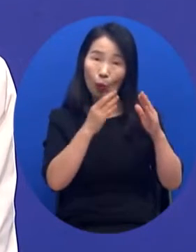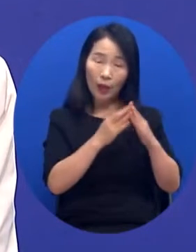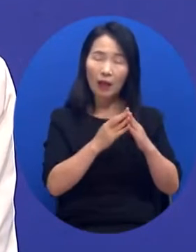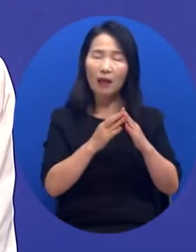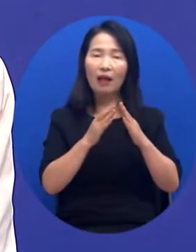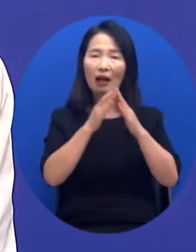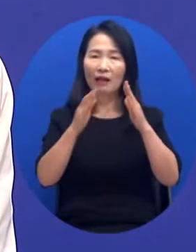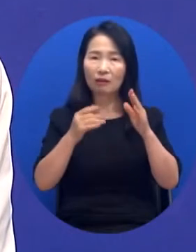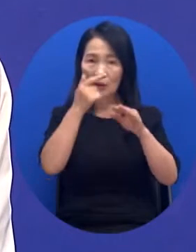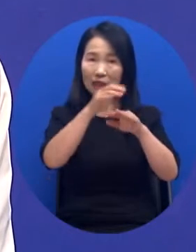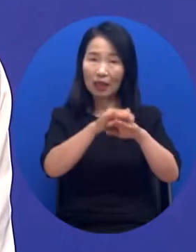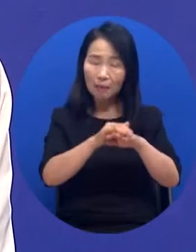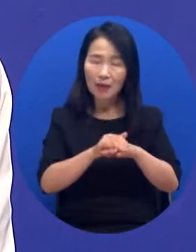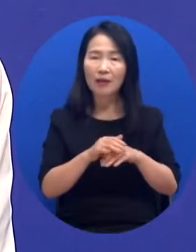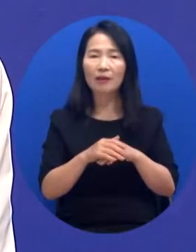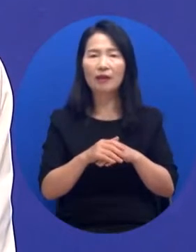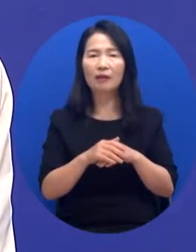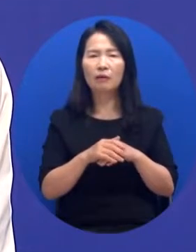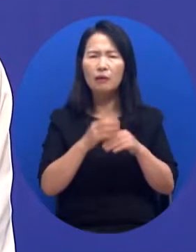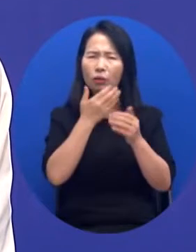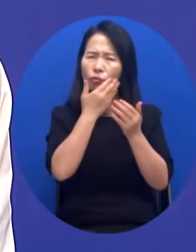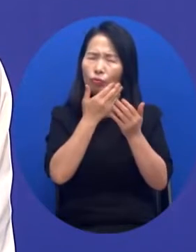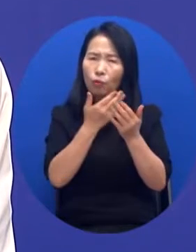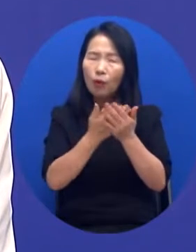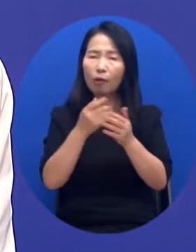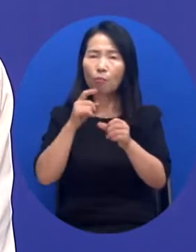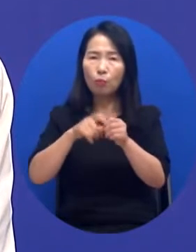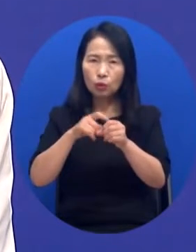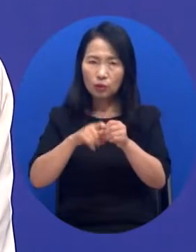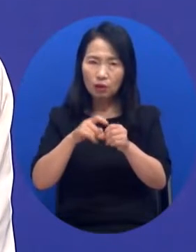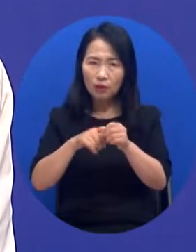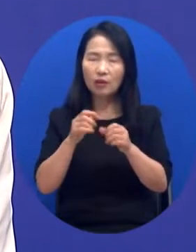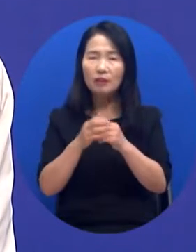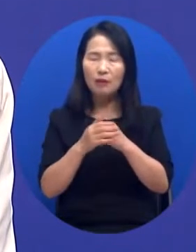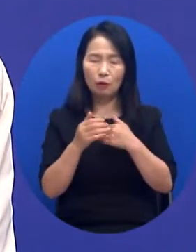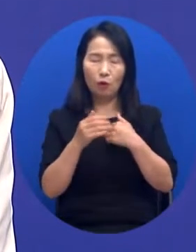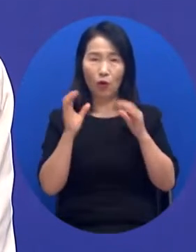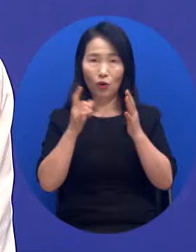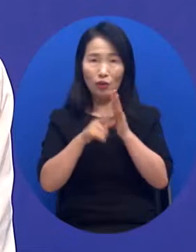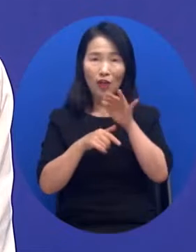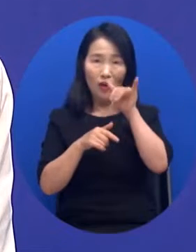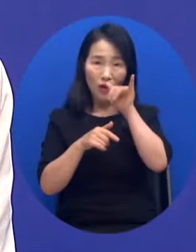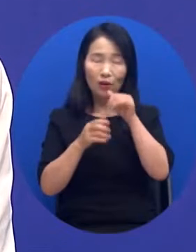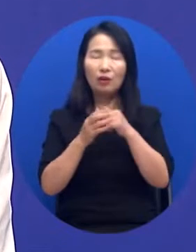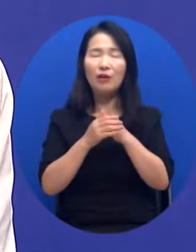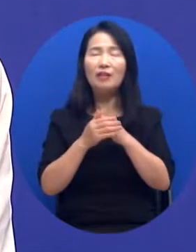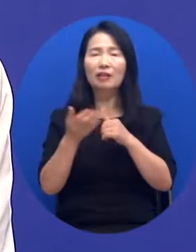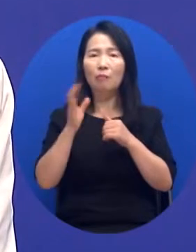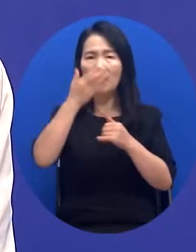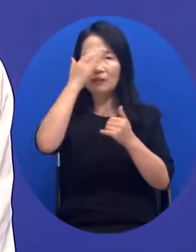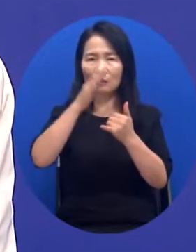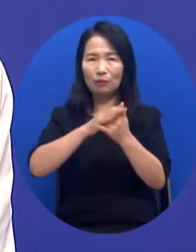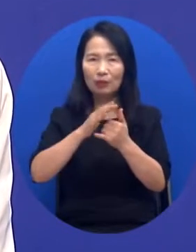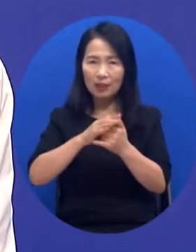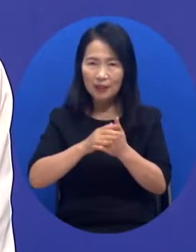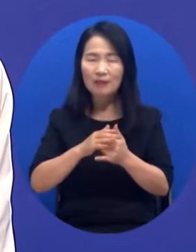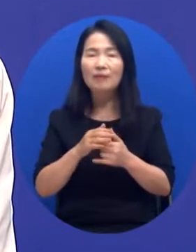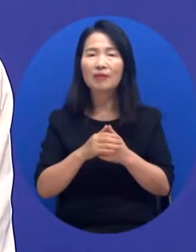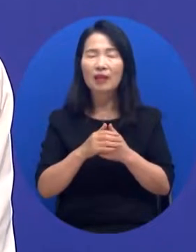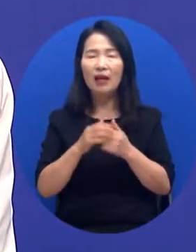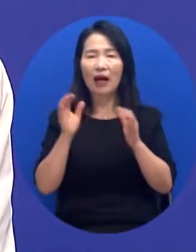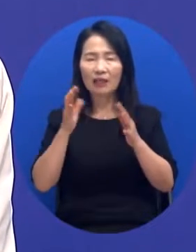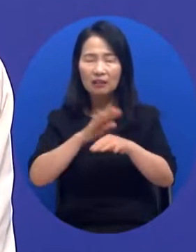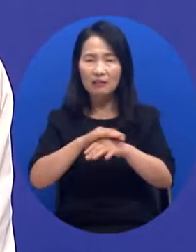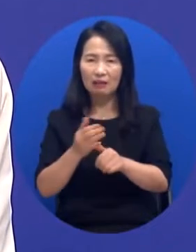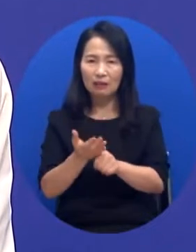가정 예배의 거의 또 중요한 목적 중 하나가 저도 어렸을 때 했습니다만 다음 세대. 맞습니다. 이제 키우기 위해서 또